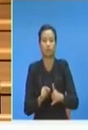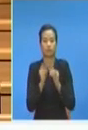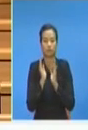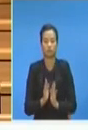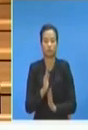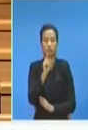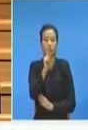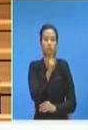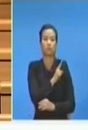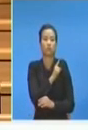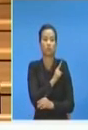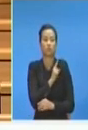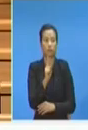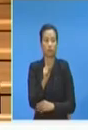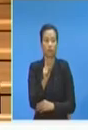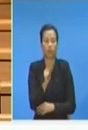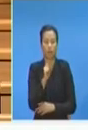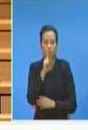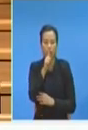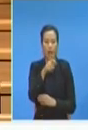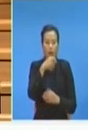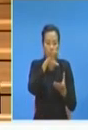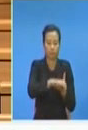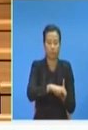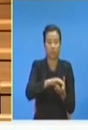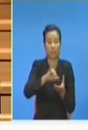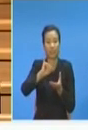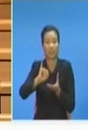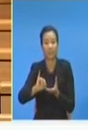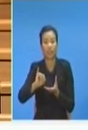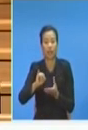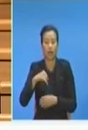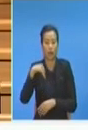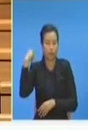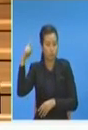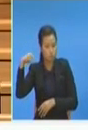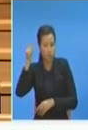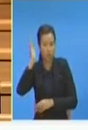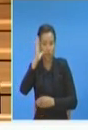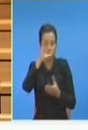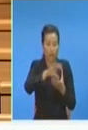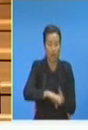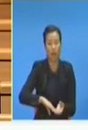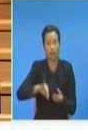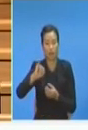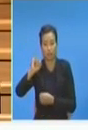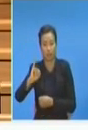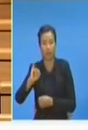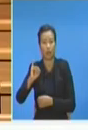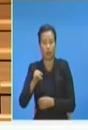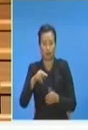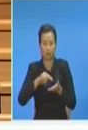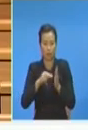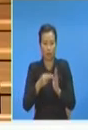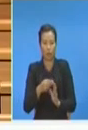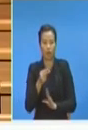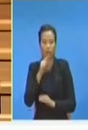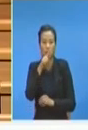มันไปสืบมันเรื่องเมียน้อยเรื่องเมียไปมีผัวน้อยเปล่าไม่รู้เนี่ยแค่นี้ก็มันยังสืบไม่ได้ครับเดี๋ยวไปสืบเรื่องอื่นเล